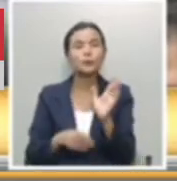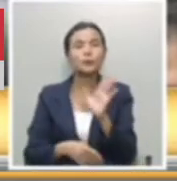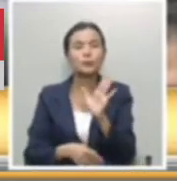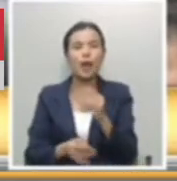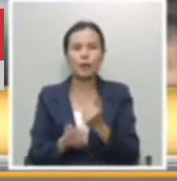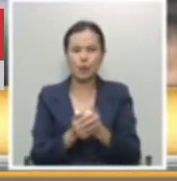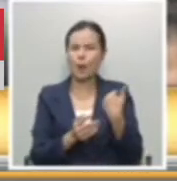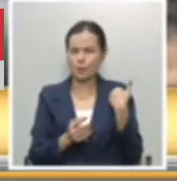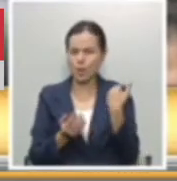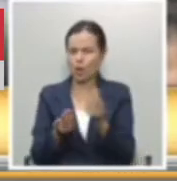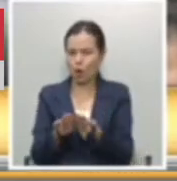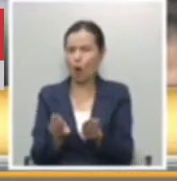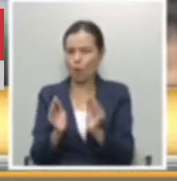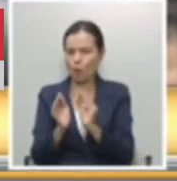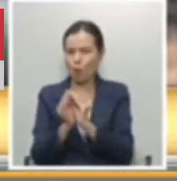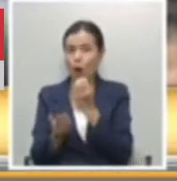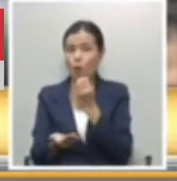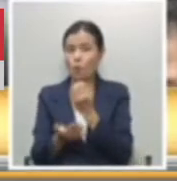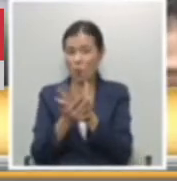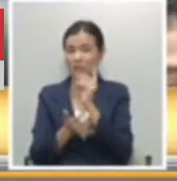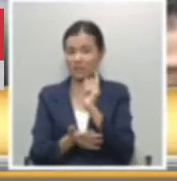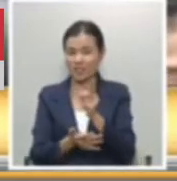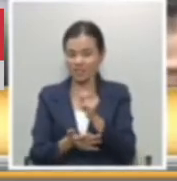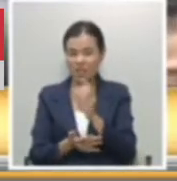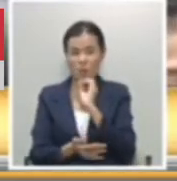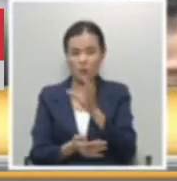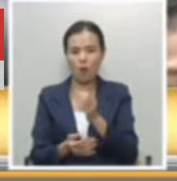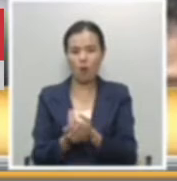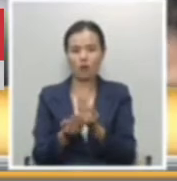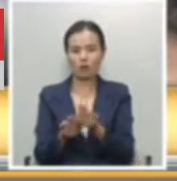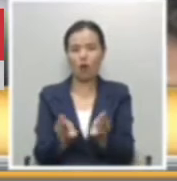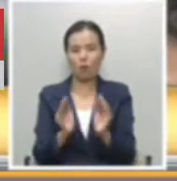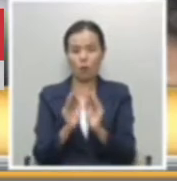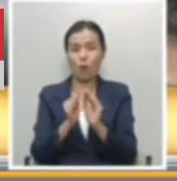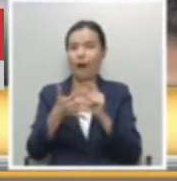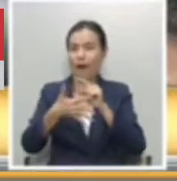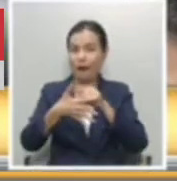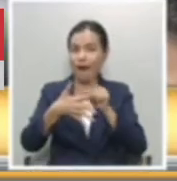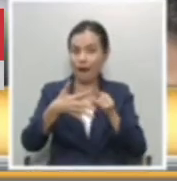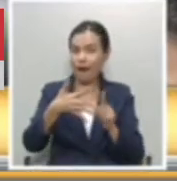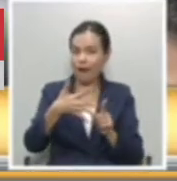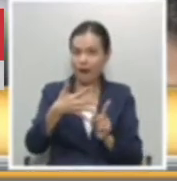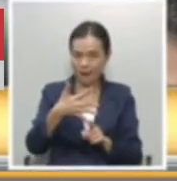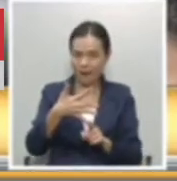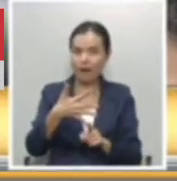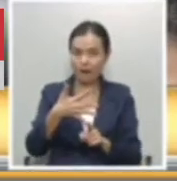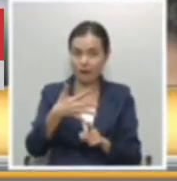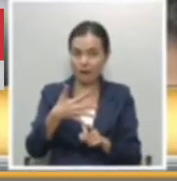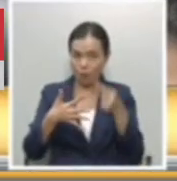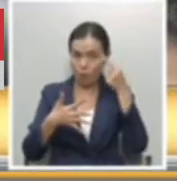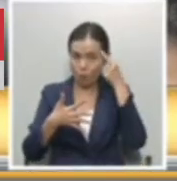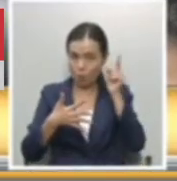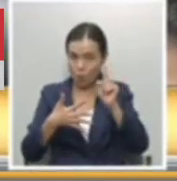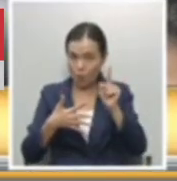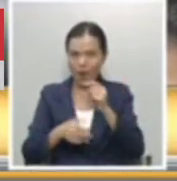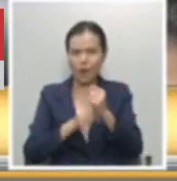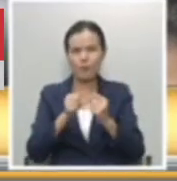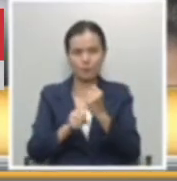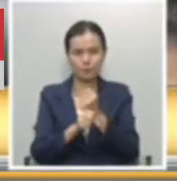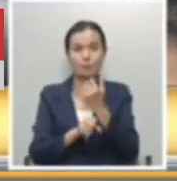ไม่กี่ตระกูลนะครับจริงๆแล้วต้องบอกว่าเอาแค่5ตระกูลก็พอท่านประธานทราบไหมครับ5